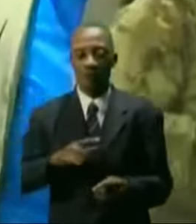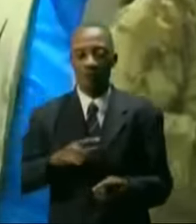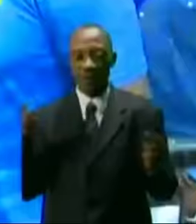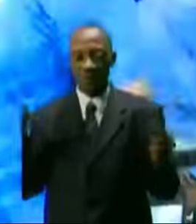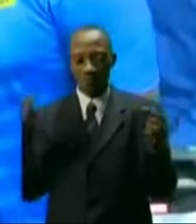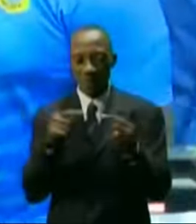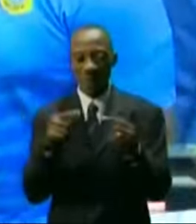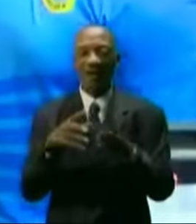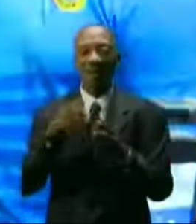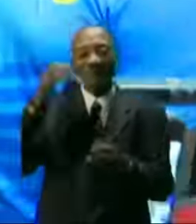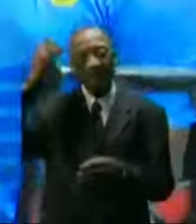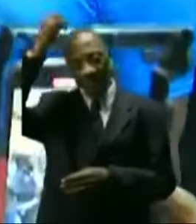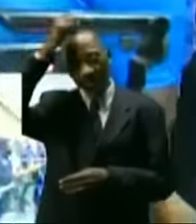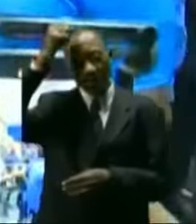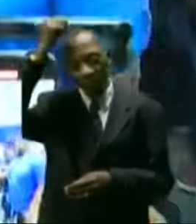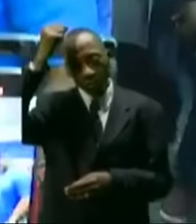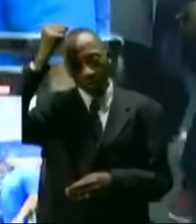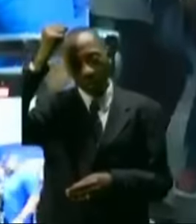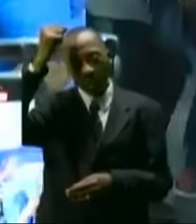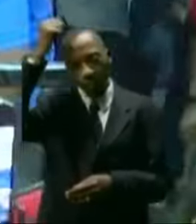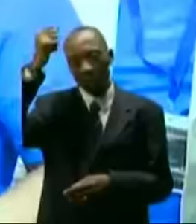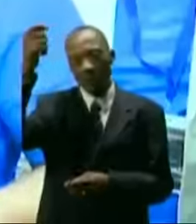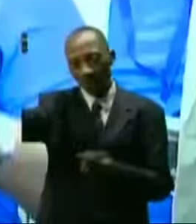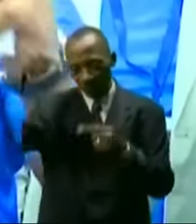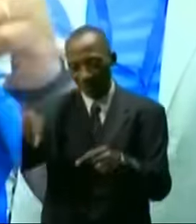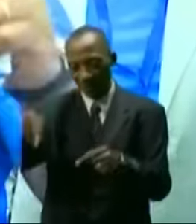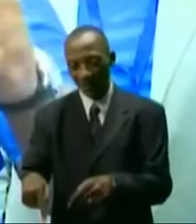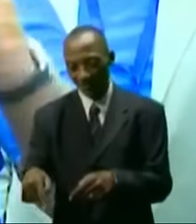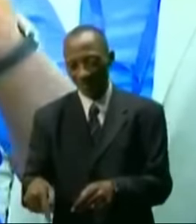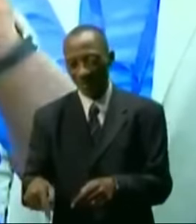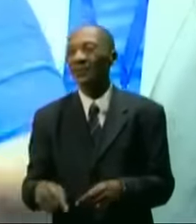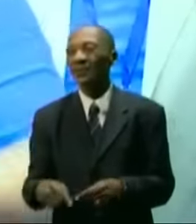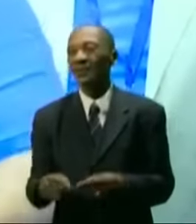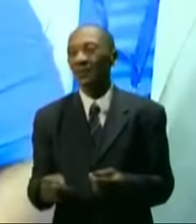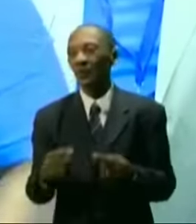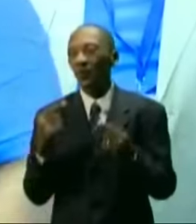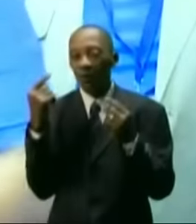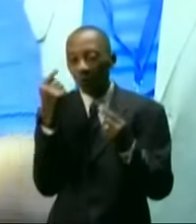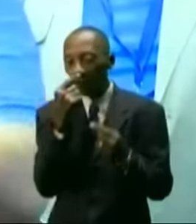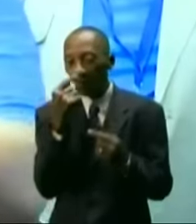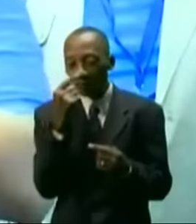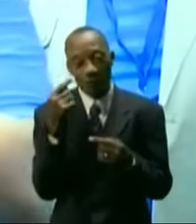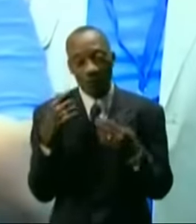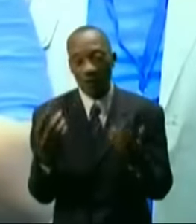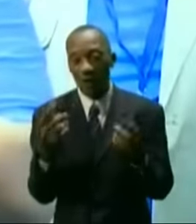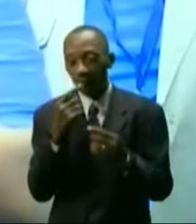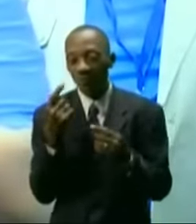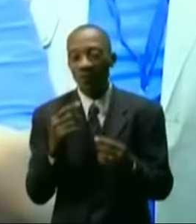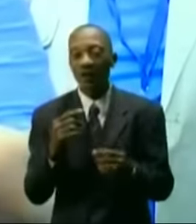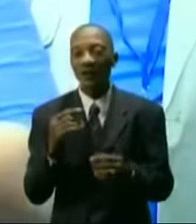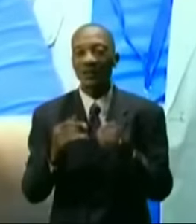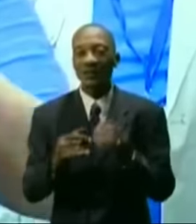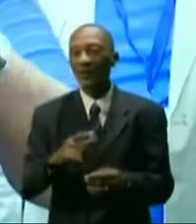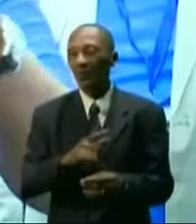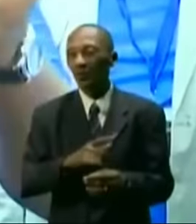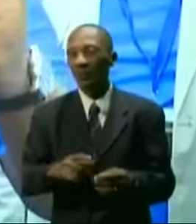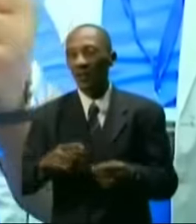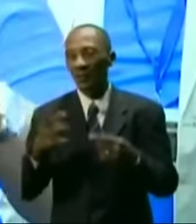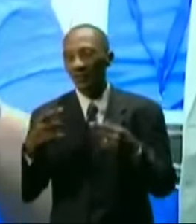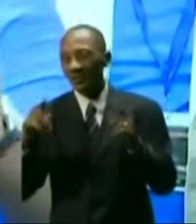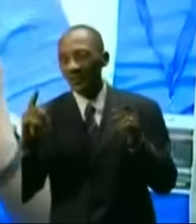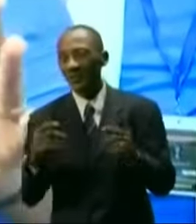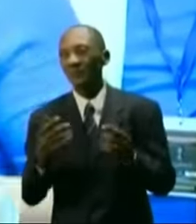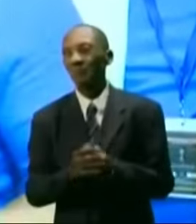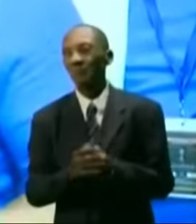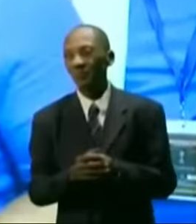et encourager les athlètes des deux pays. Je sais que vous allez y arriver. Vous avez vu, on a un public formidable, donc vous n'avez